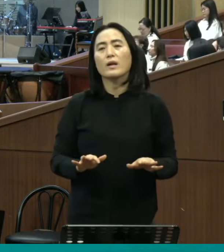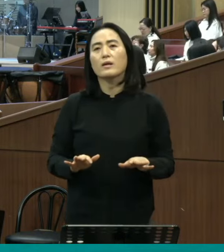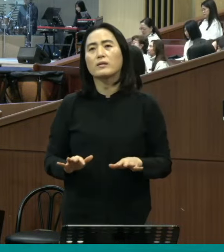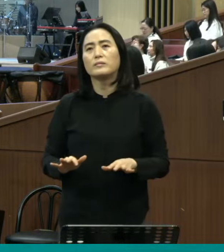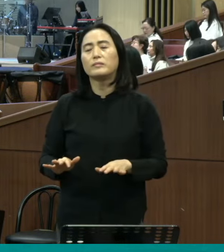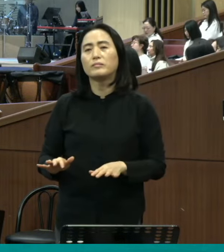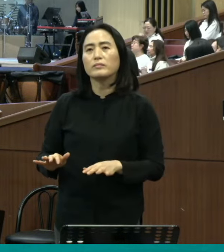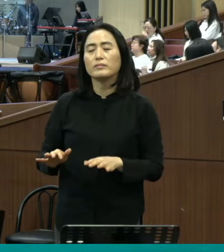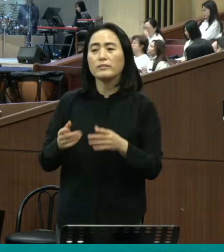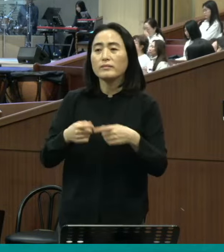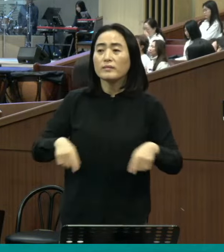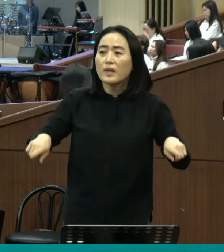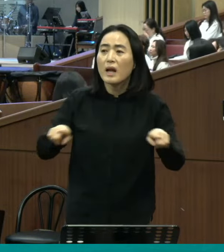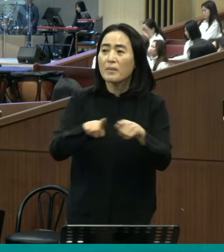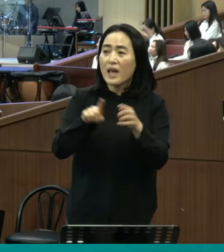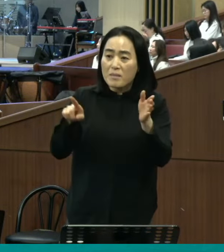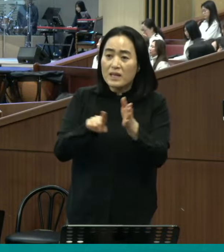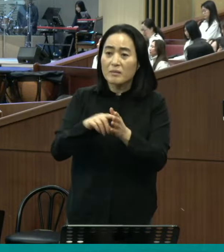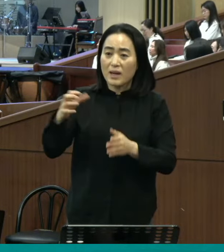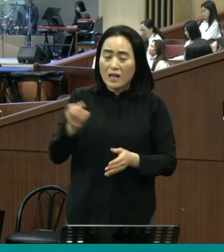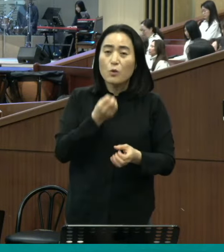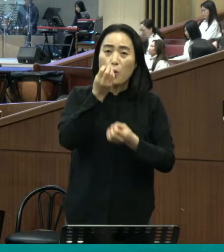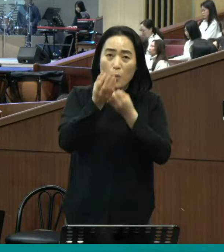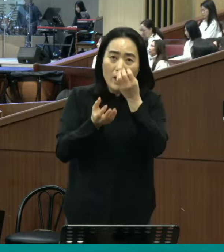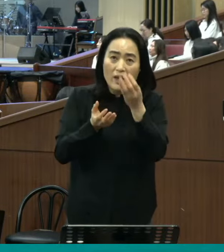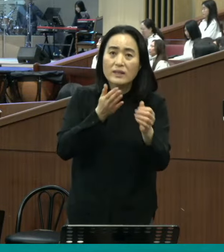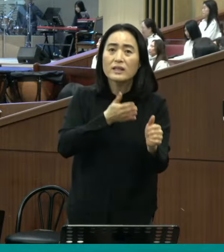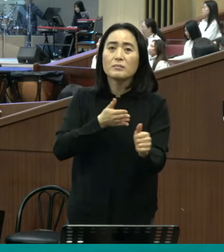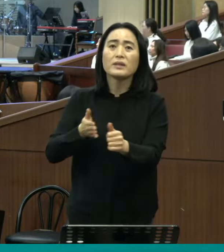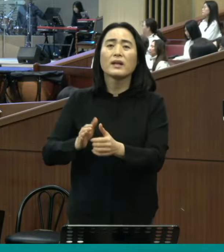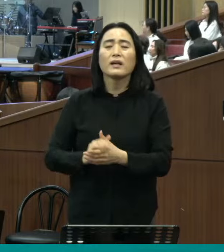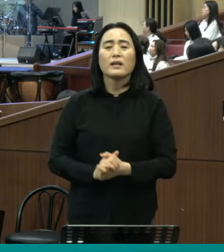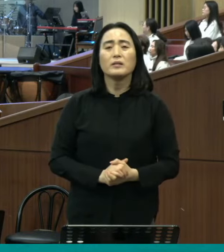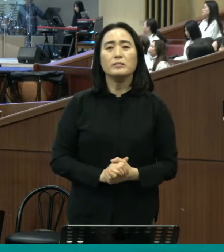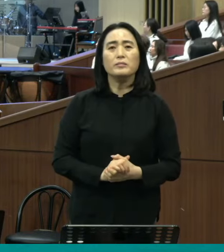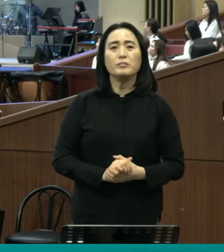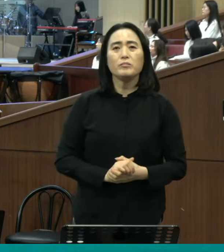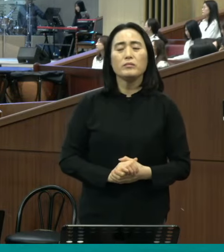우리 함께 믿음을 가지고 고백하겠습니다. 우리 주는 위대하시며